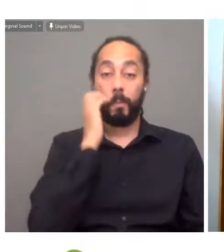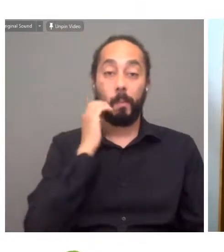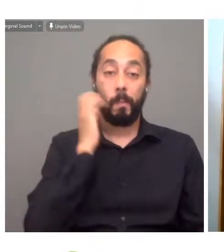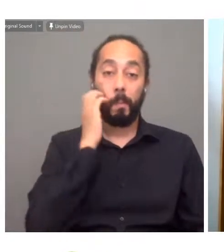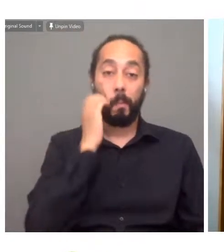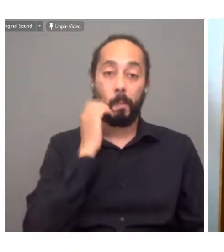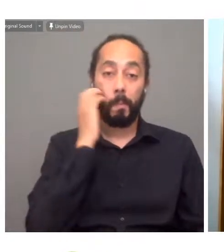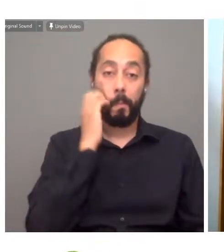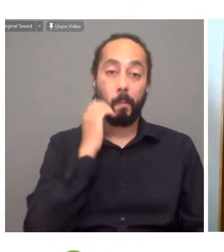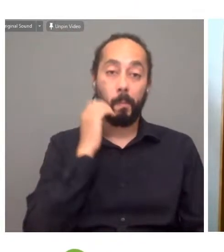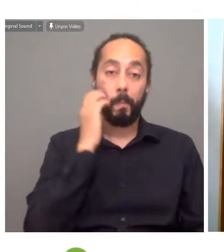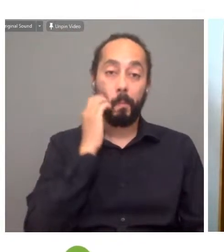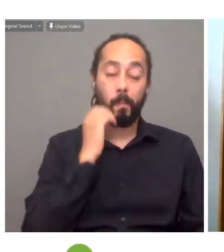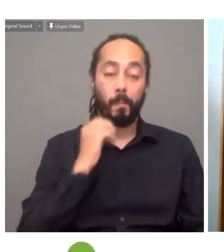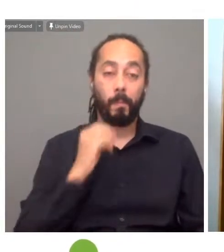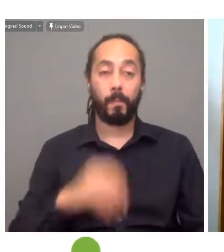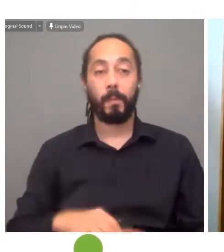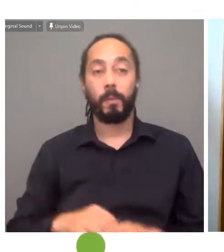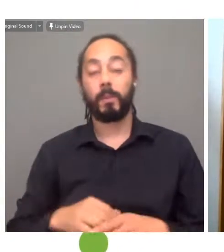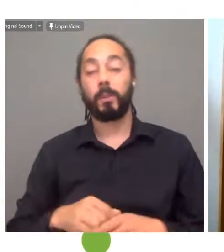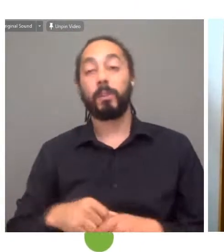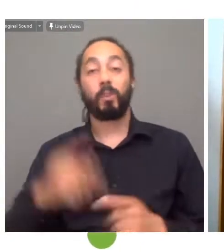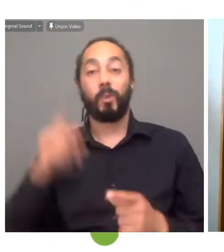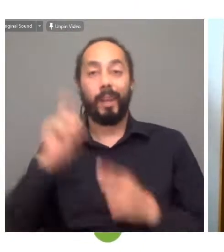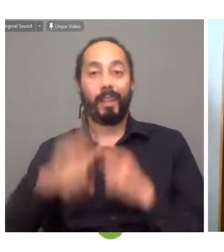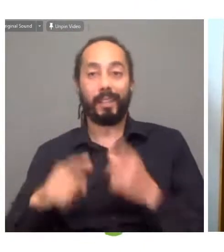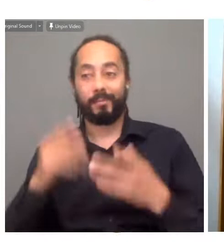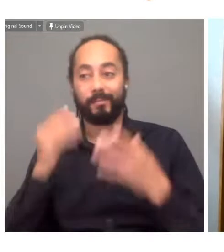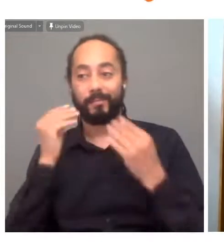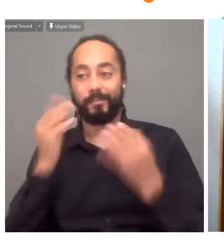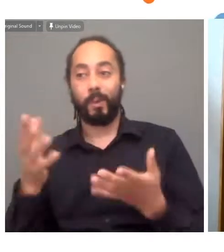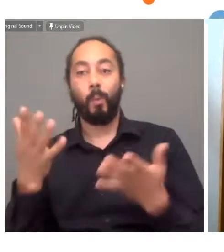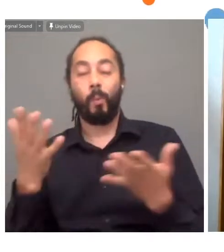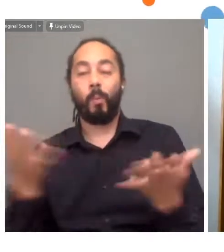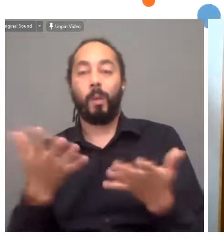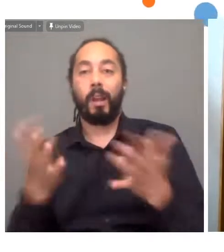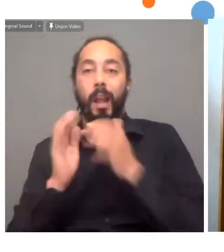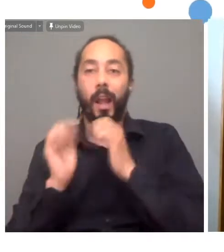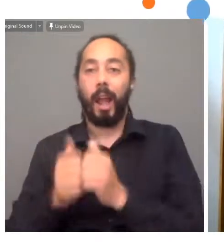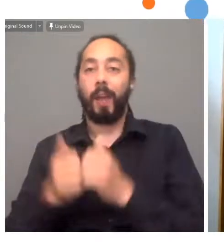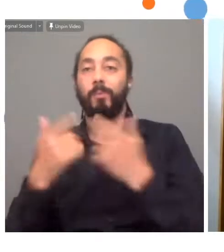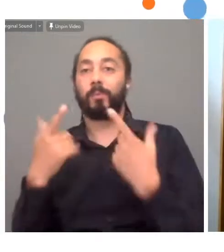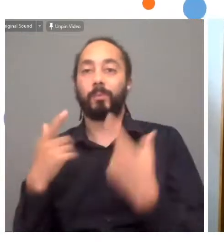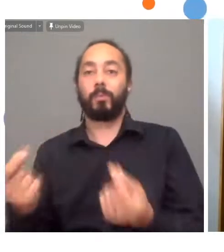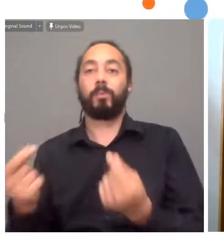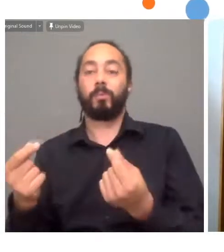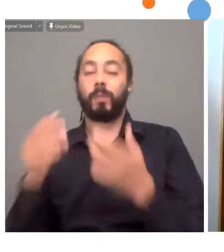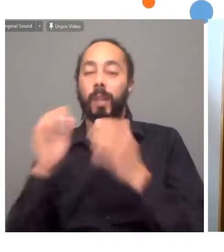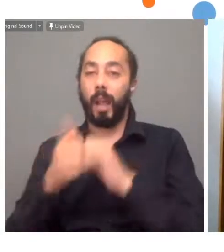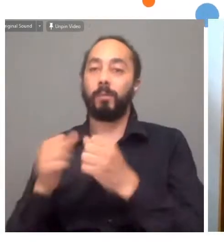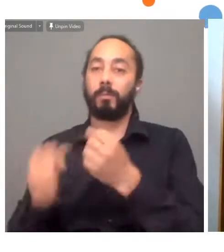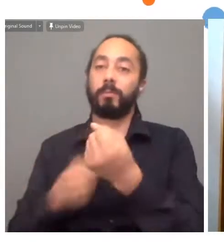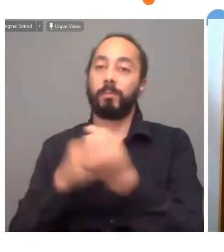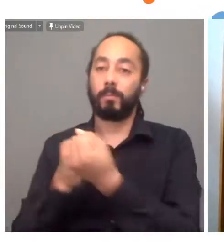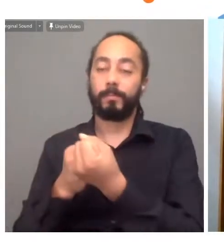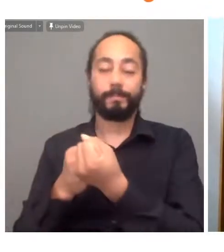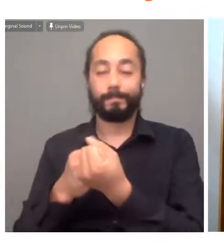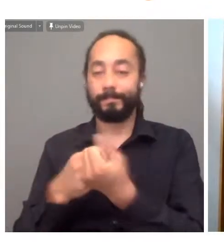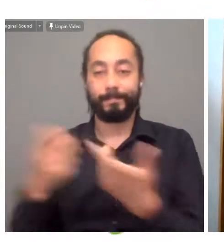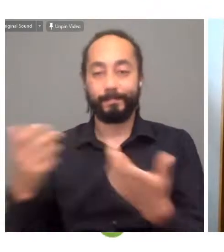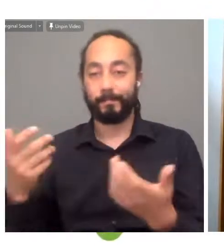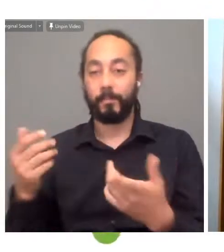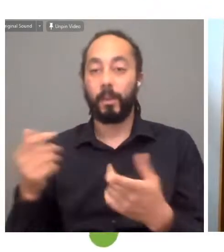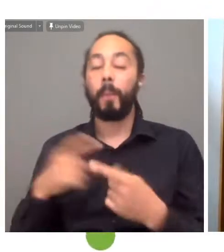what the mechanisms will be, but we are working to make sure that we are